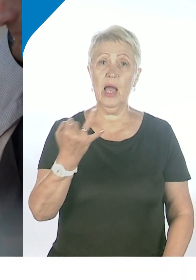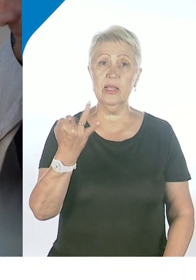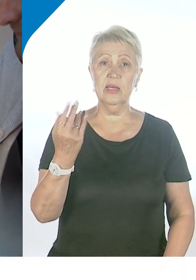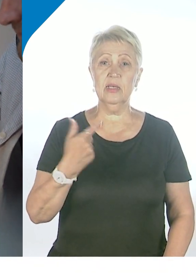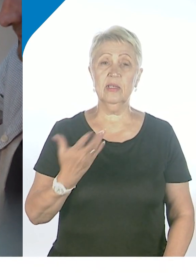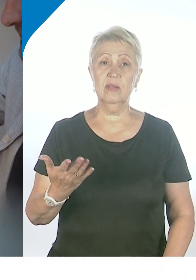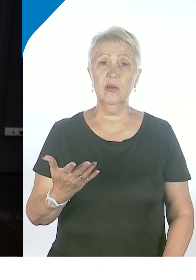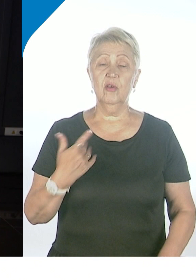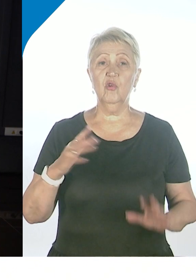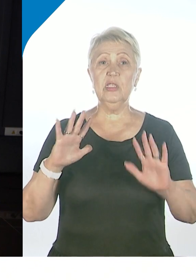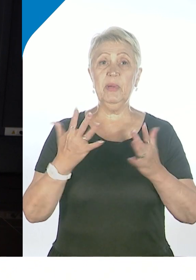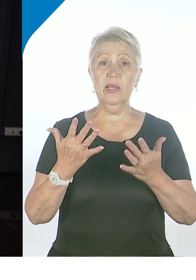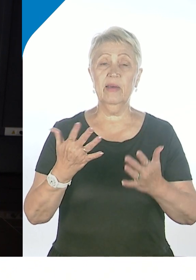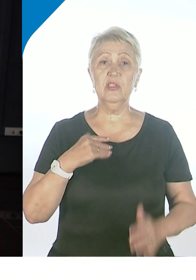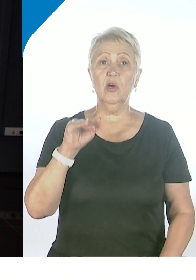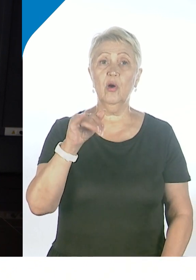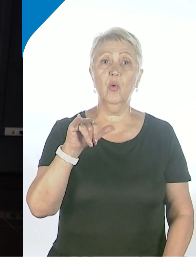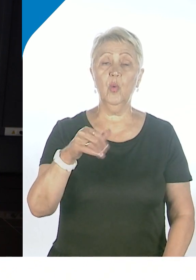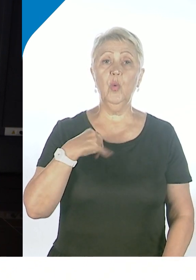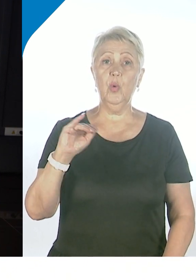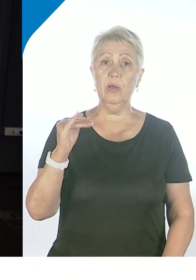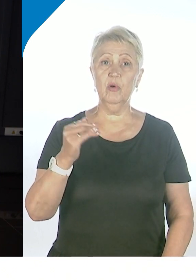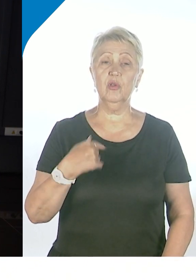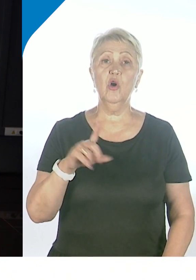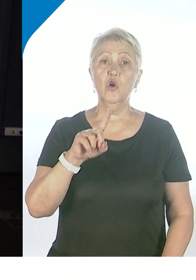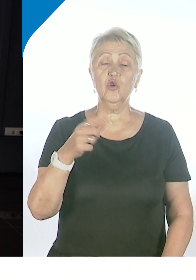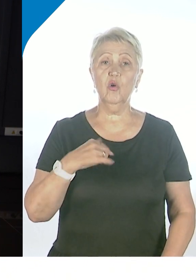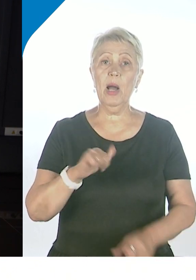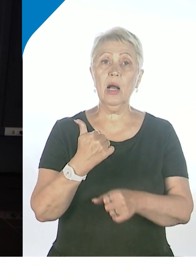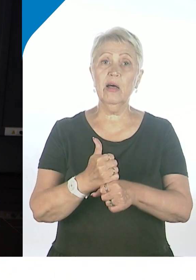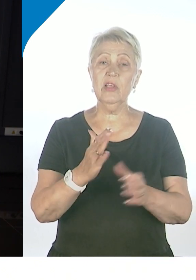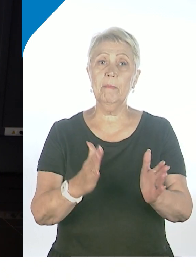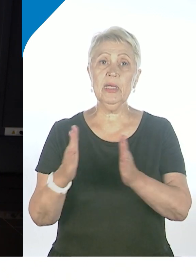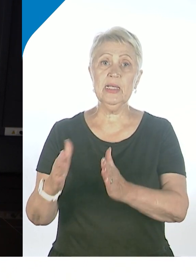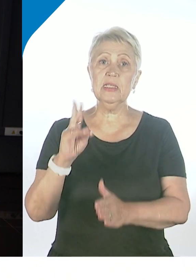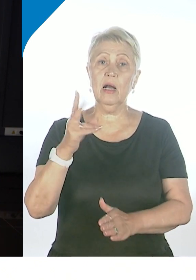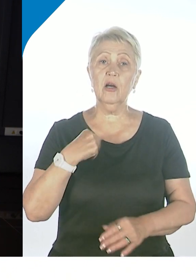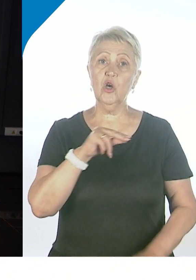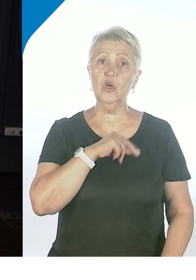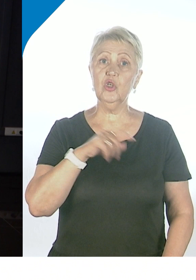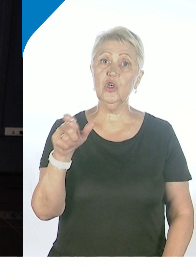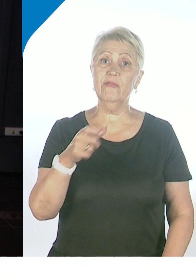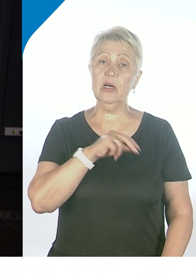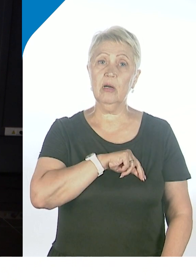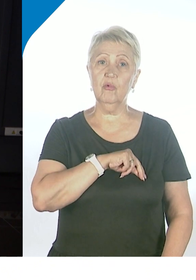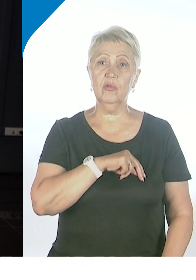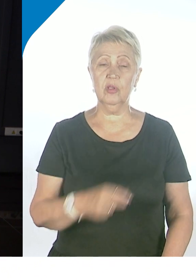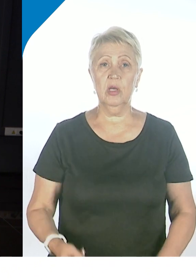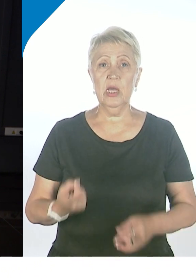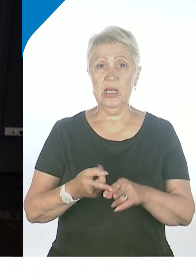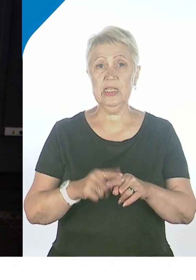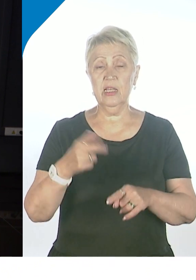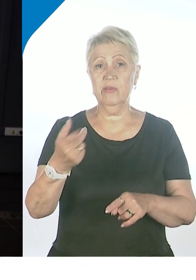ли проявится у ребенка, а мы хотим именно, чтобы в процессе, чтобы он видел, как человек работает, и, возможно, из-за этого у него